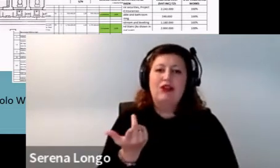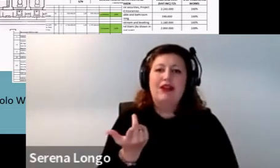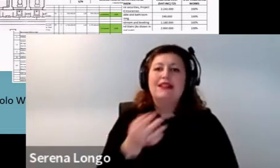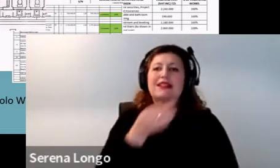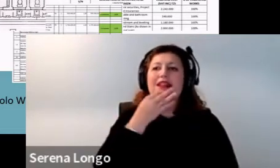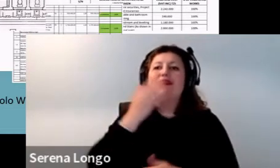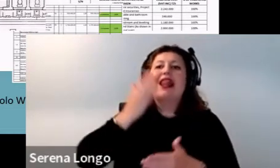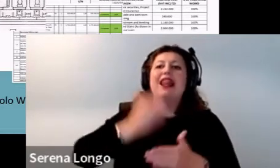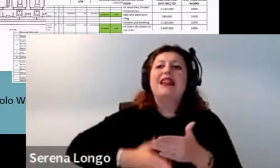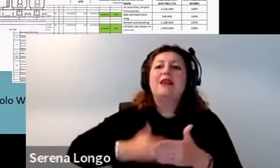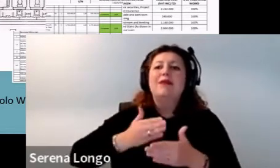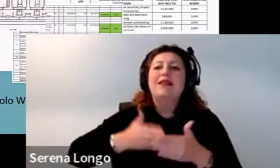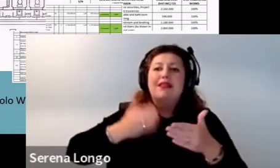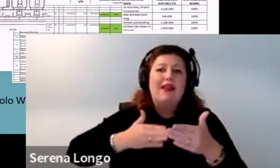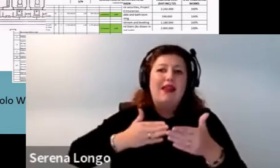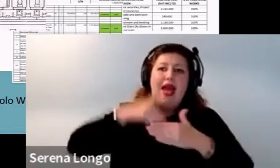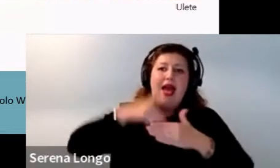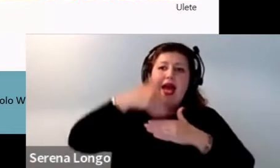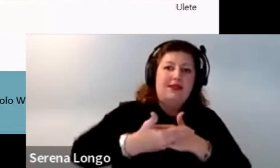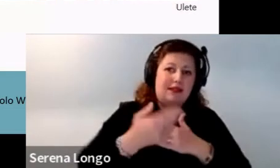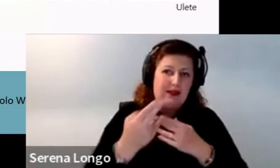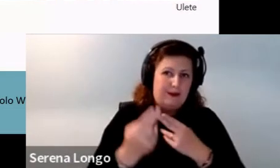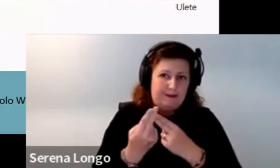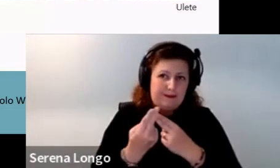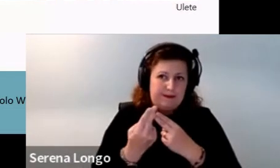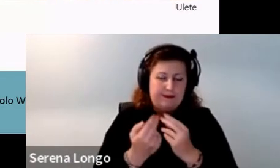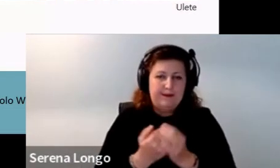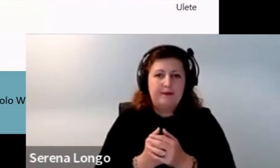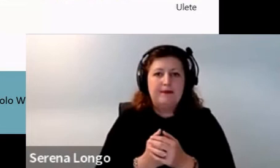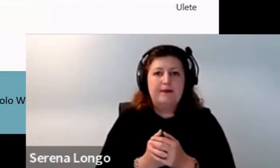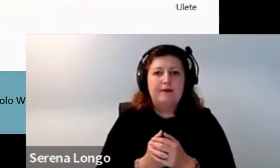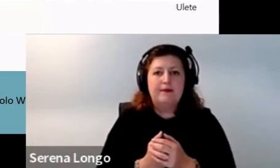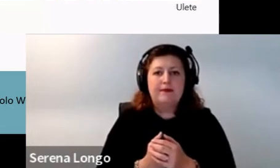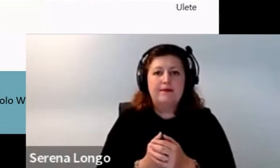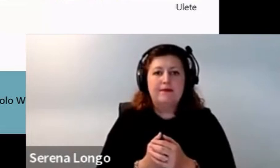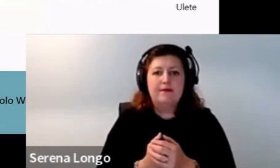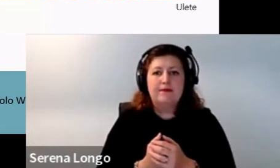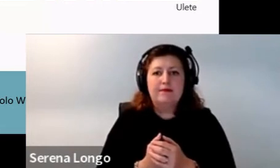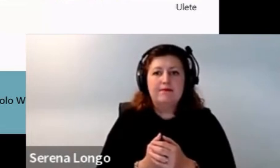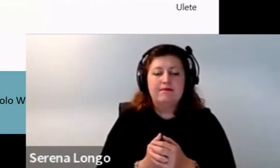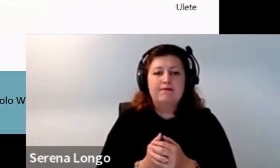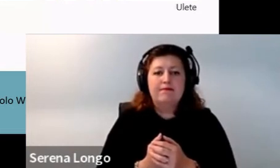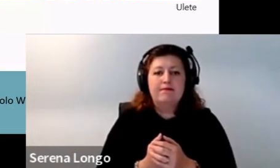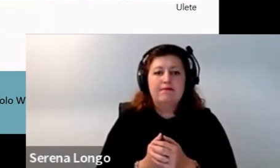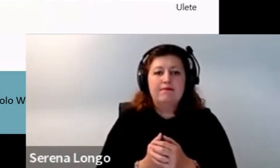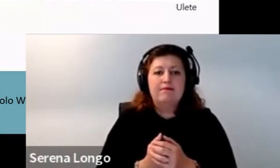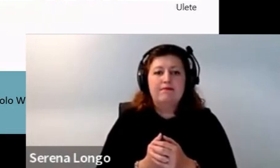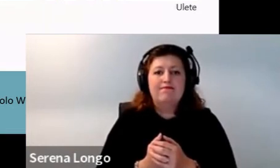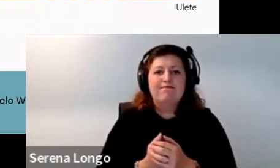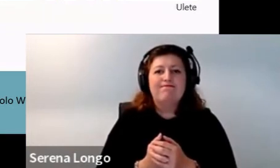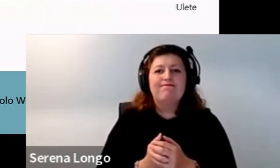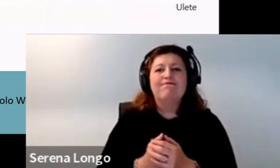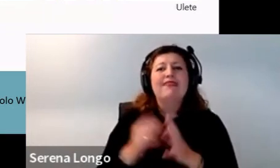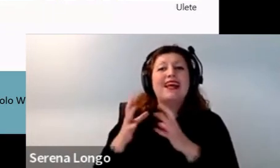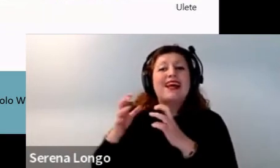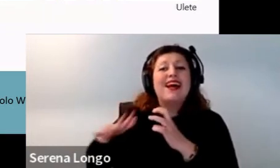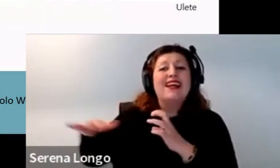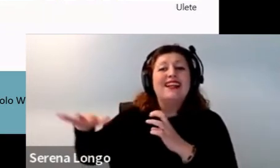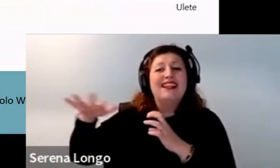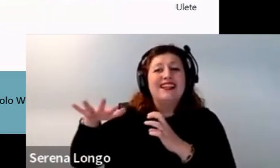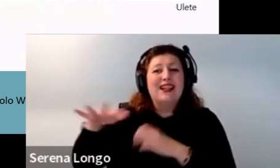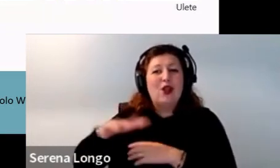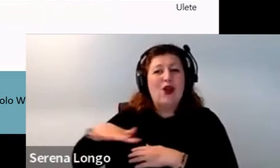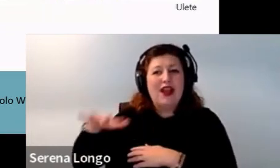rimanere all'interno di questo budget. Gli attori e le autorità locali coinvolte,